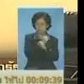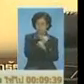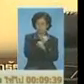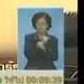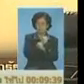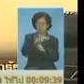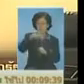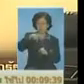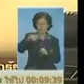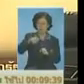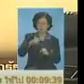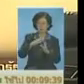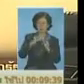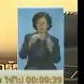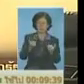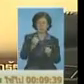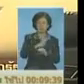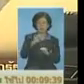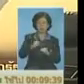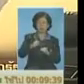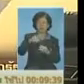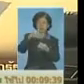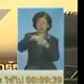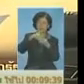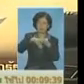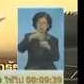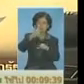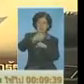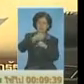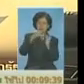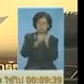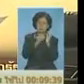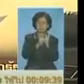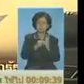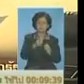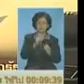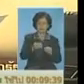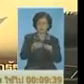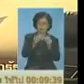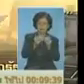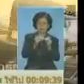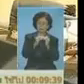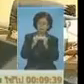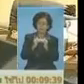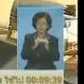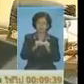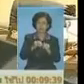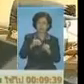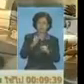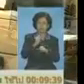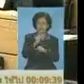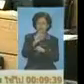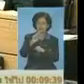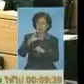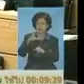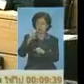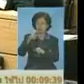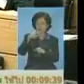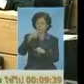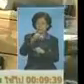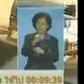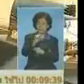น์เรื่องนี้ไม่ใช่การเลือกตั้งผู้ว่าแต่ต้องให้ความเป็นธรรมเขาคุณสิริโชคเอาเรื่อง 25% มาพูดเริ่มต้นเนี่ยนะ